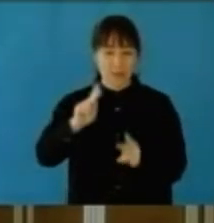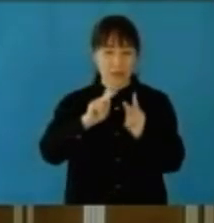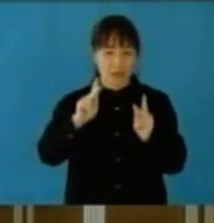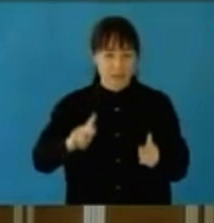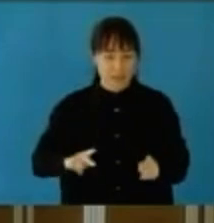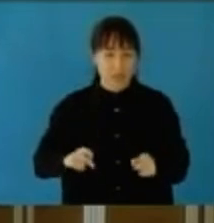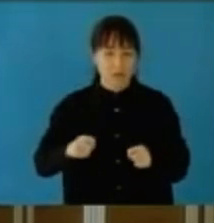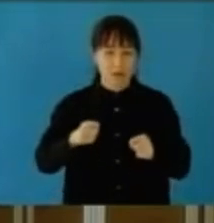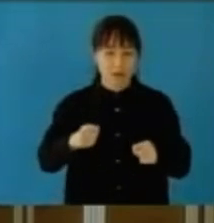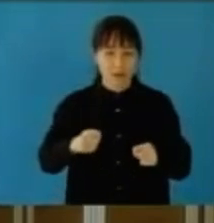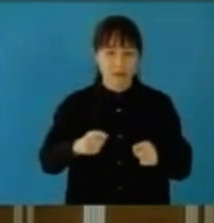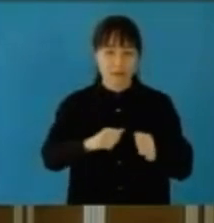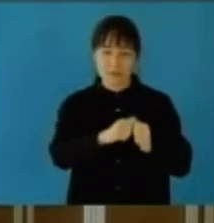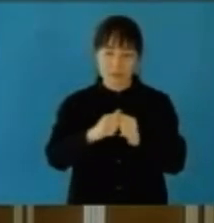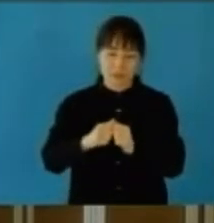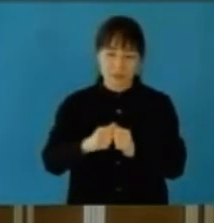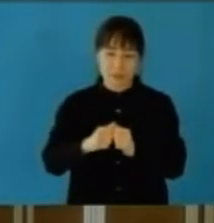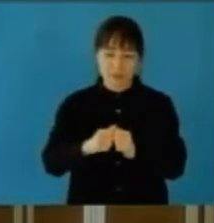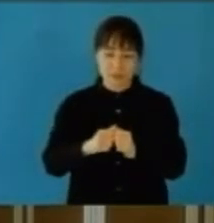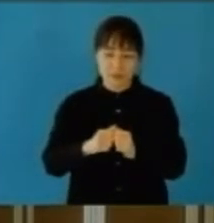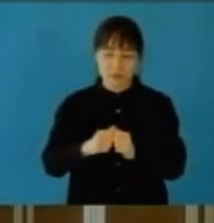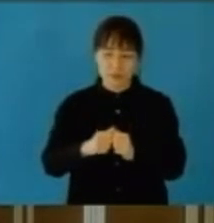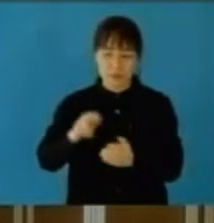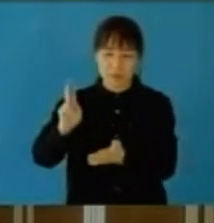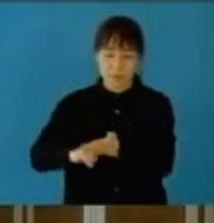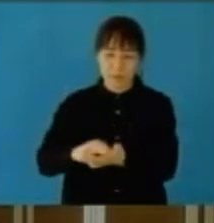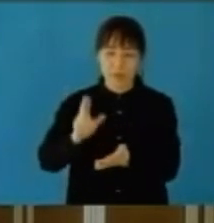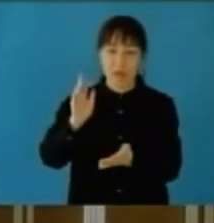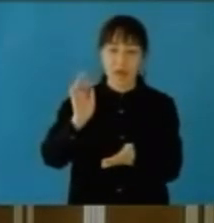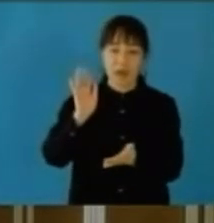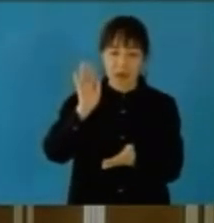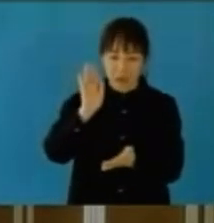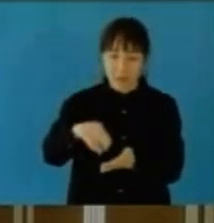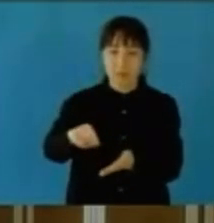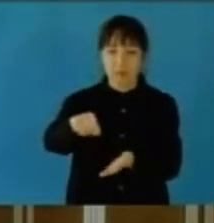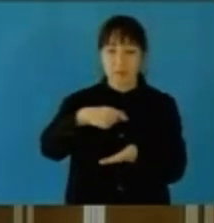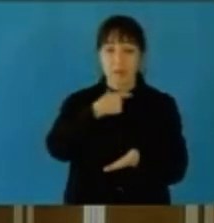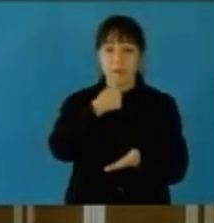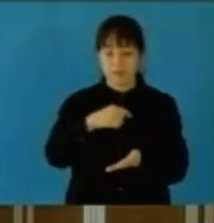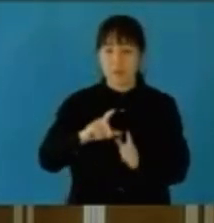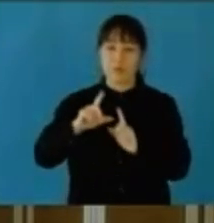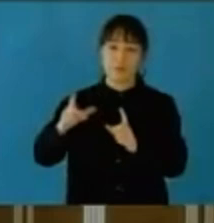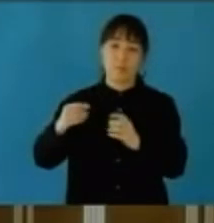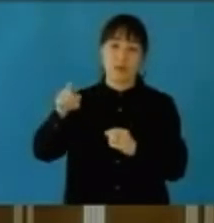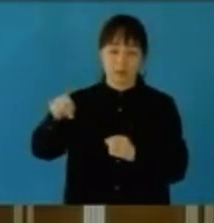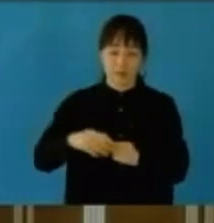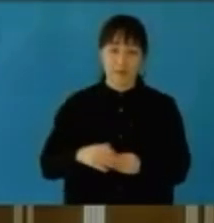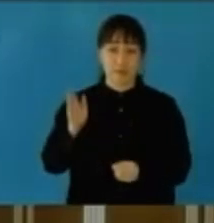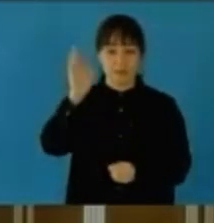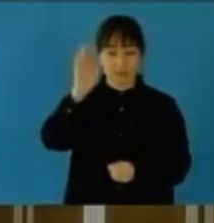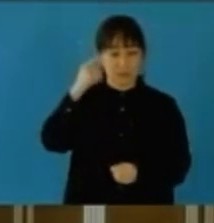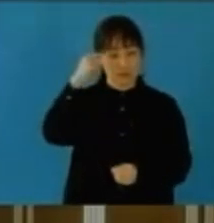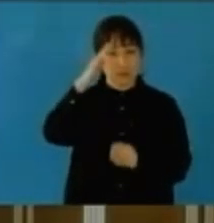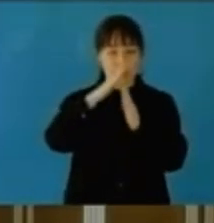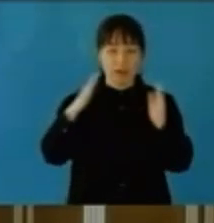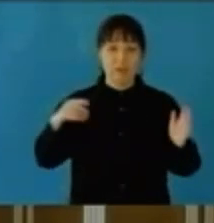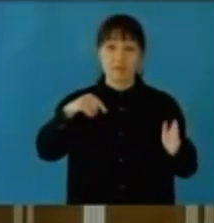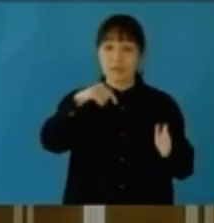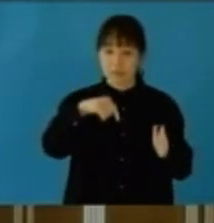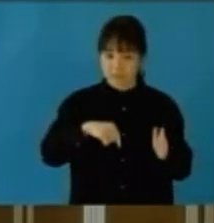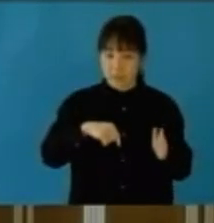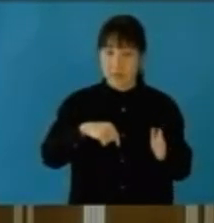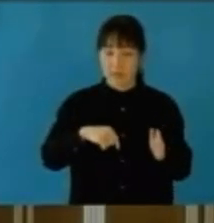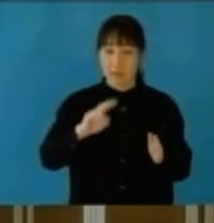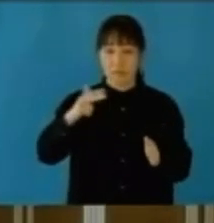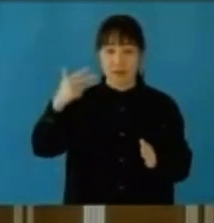公安関係者と議論を詰めてから持ってきていただきたいと要請があったところでございます。このため次回の検討委員会までには同